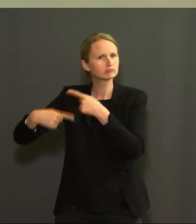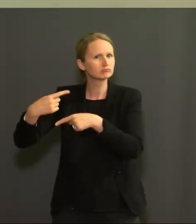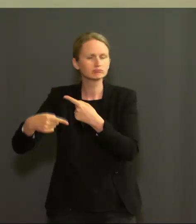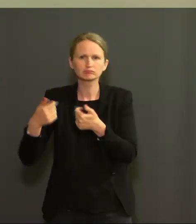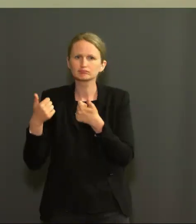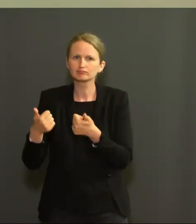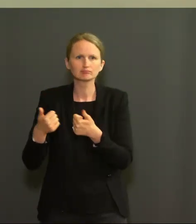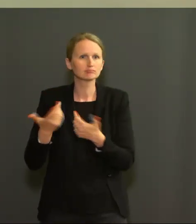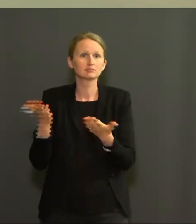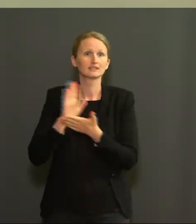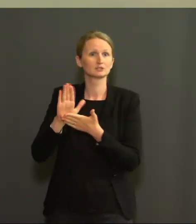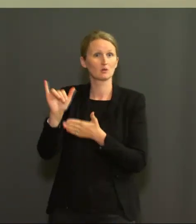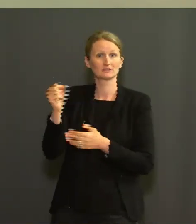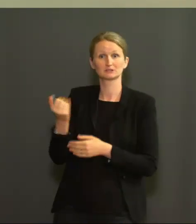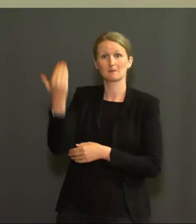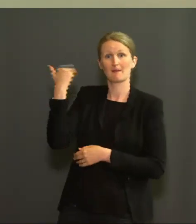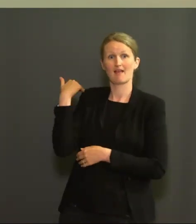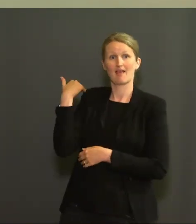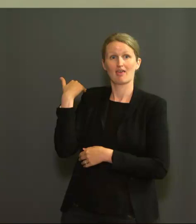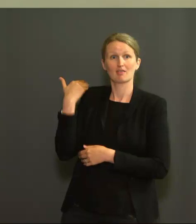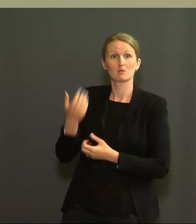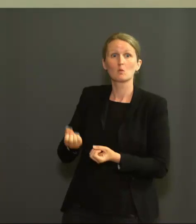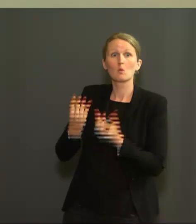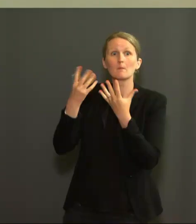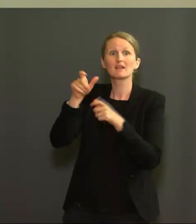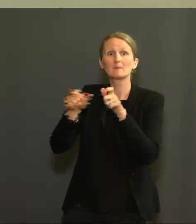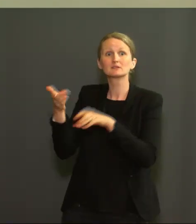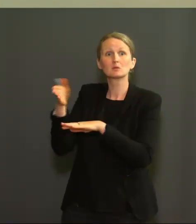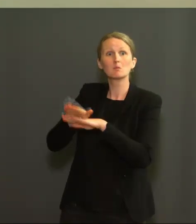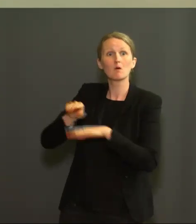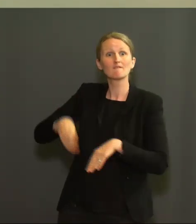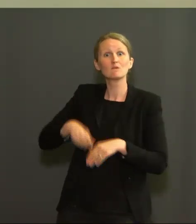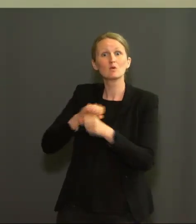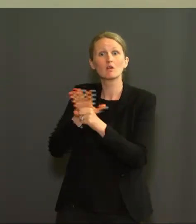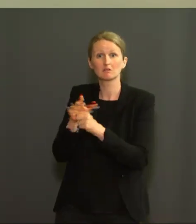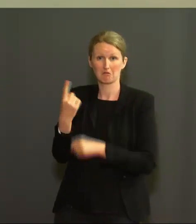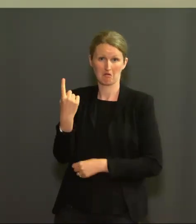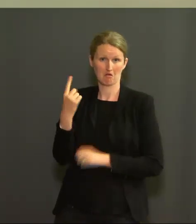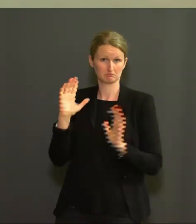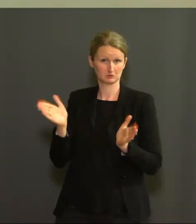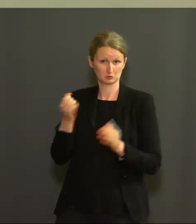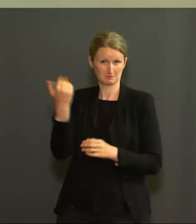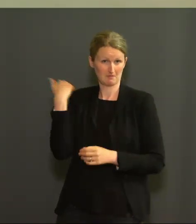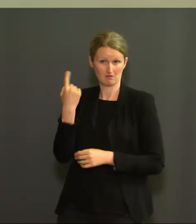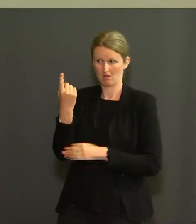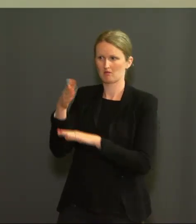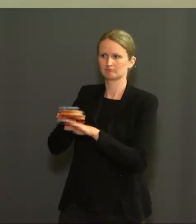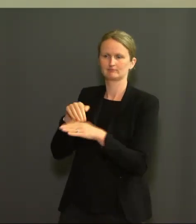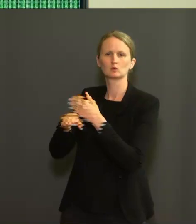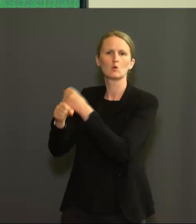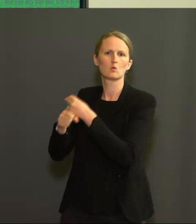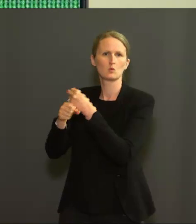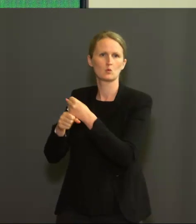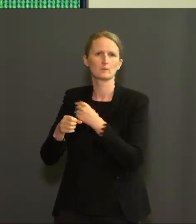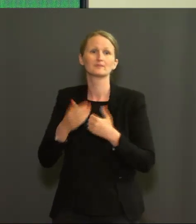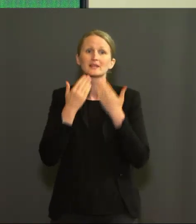de la semaine dernière, on n'a dû déplorer qu'un seul décès lié au Covid chez un résident de maison de repos. Merci